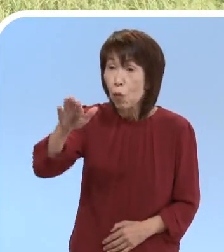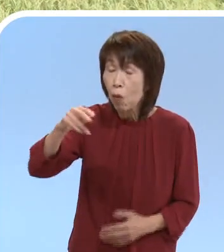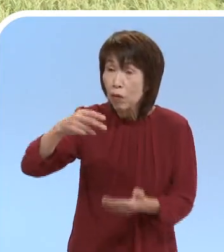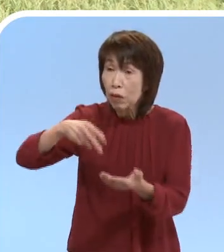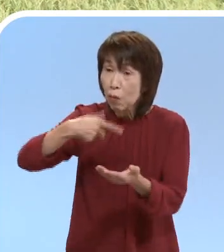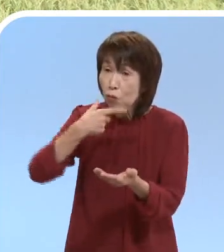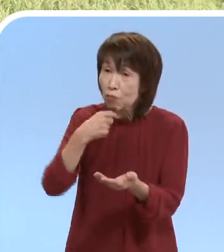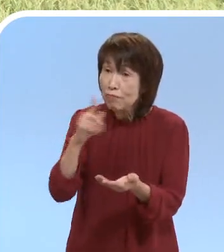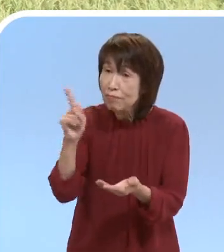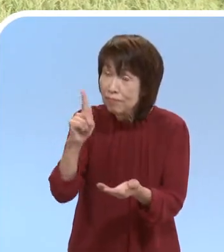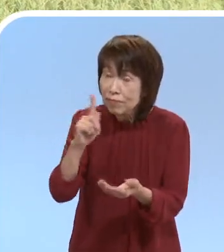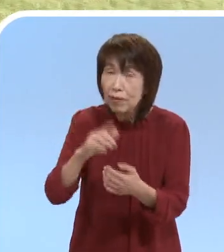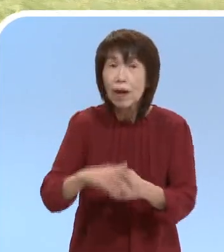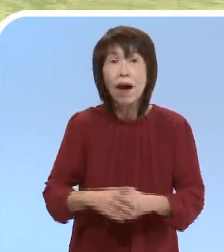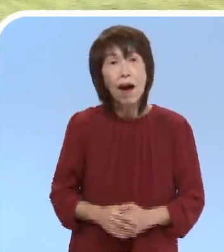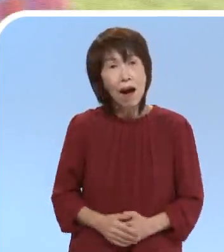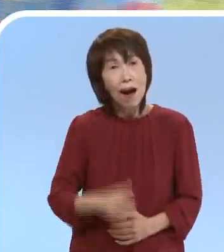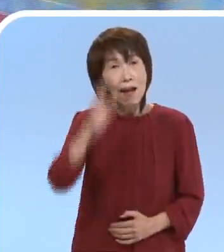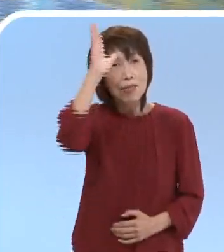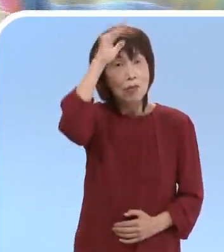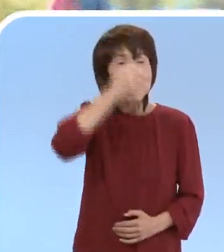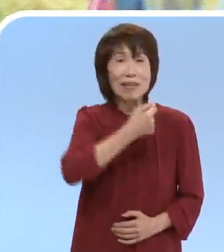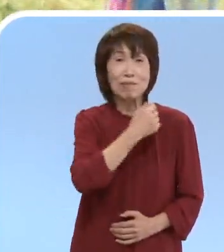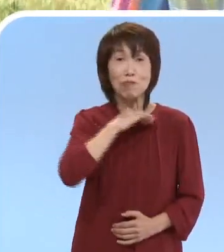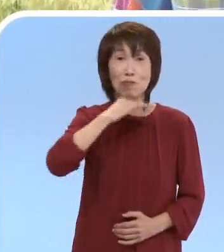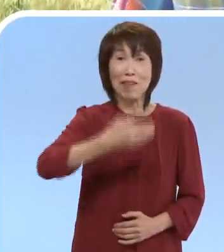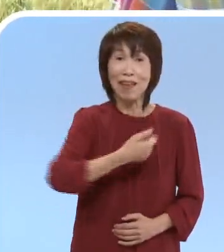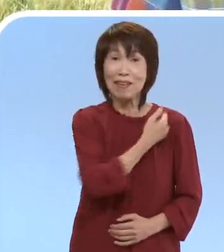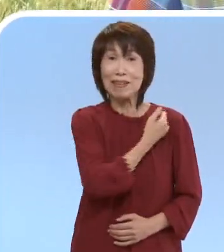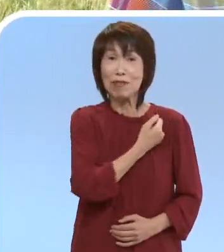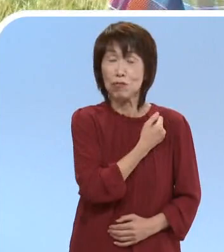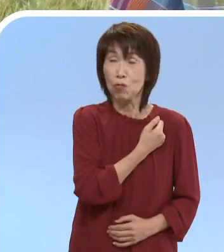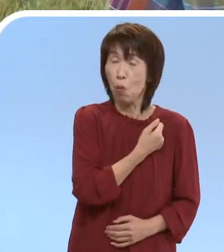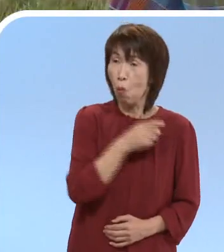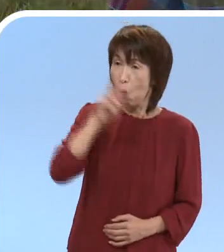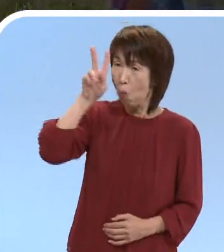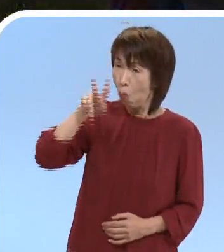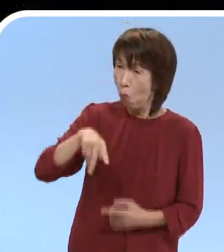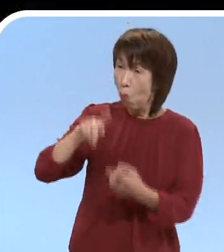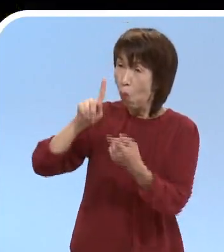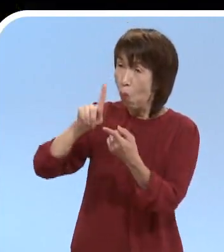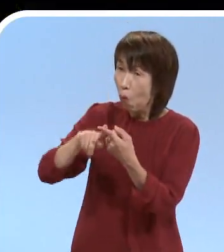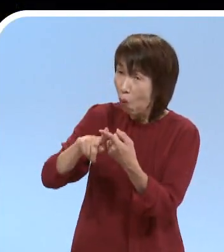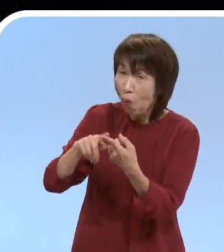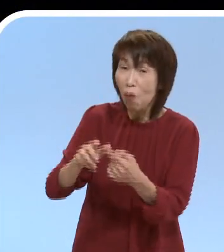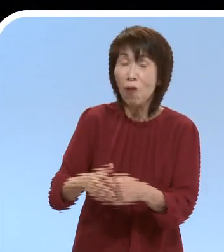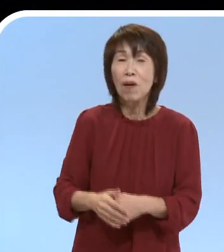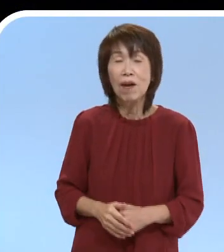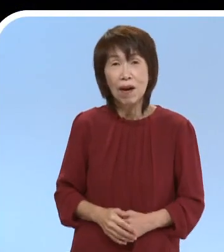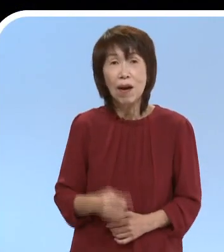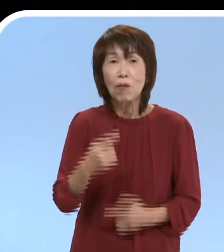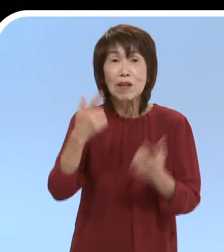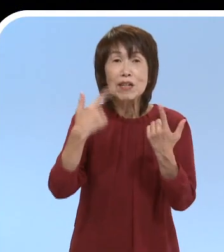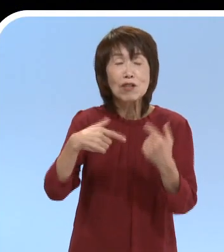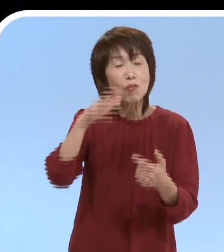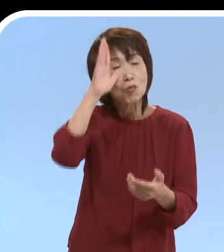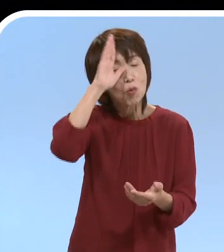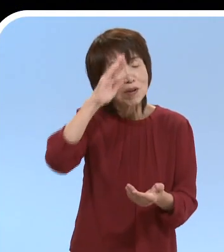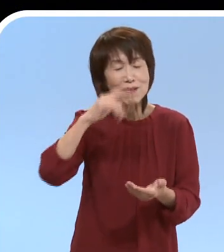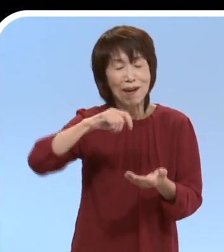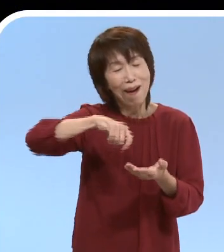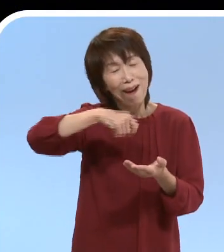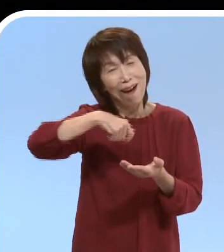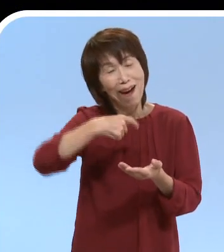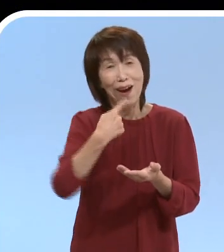赤坂さんは好きな食べ物何、はい、 鶏胸肉です。 即答やな。筋肉キャラ仕上がってるね。 私の体は